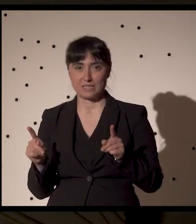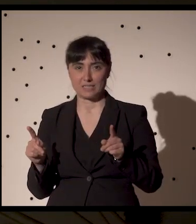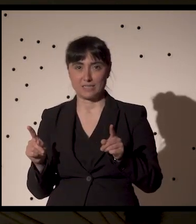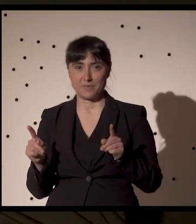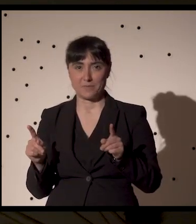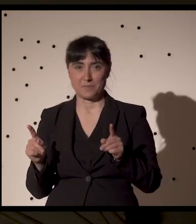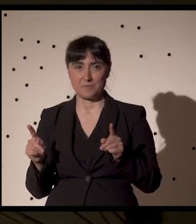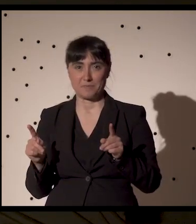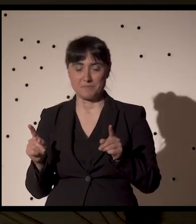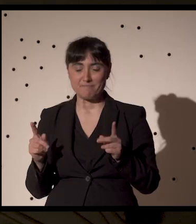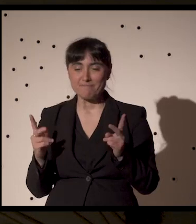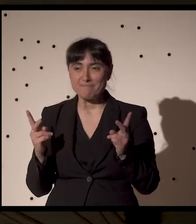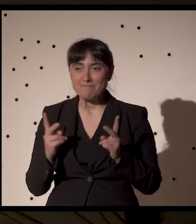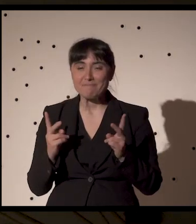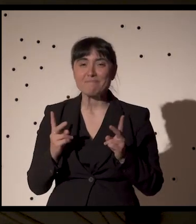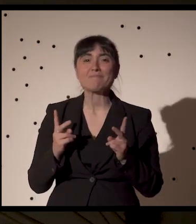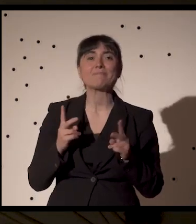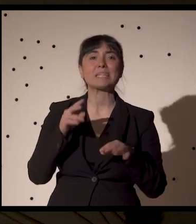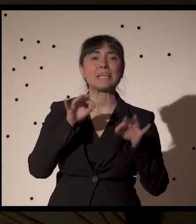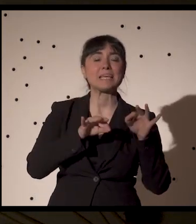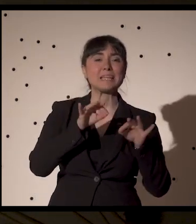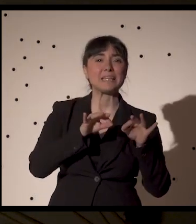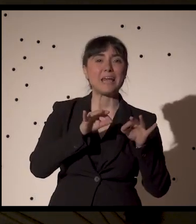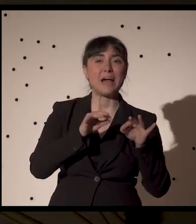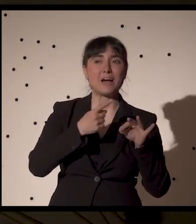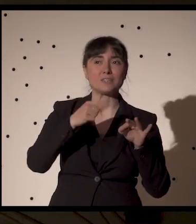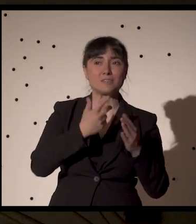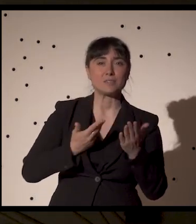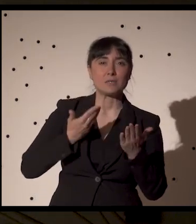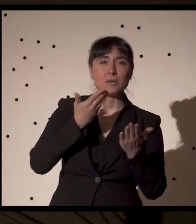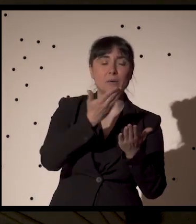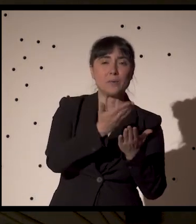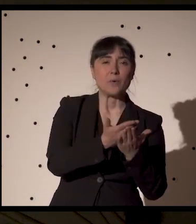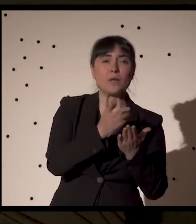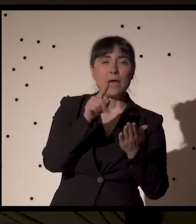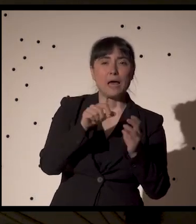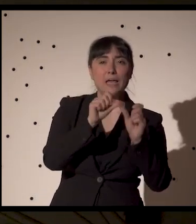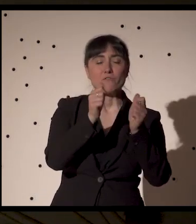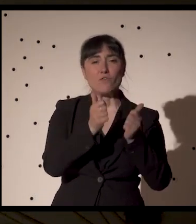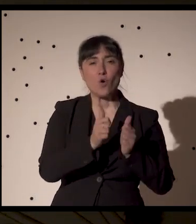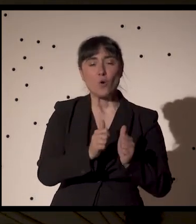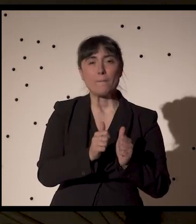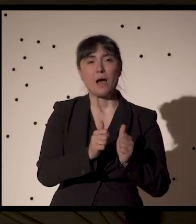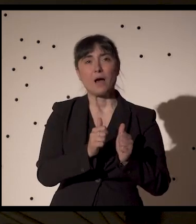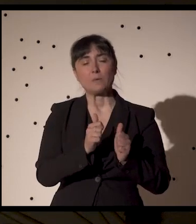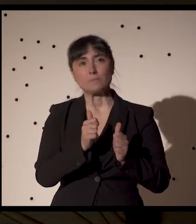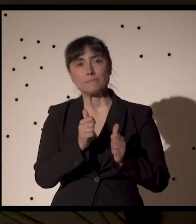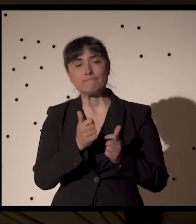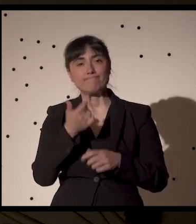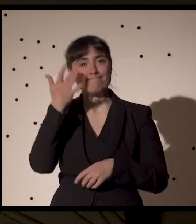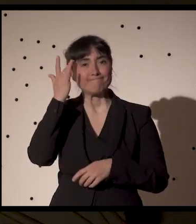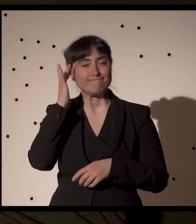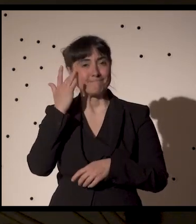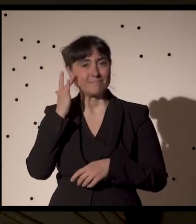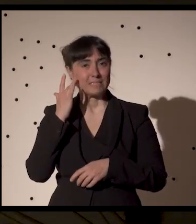attraverso le sue Manifestazioni più fra virgolette critiche Ossia le zone